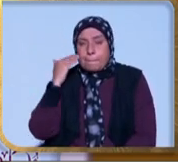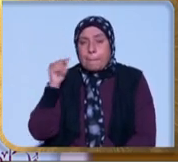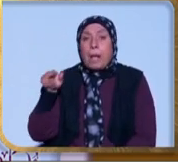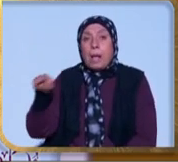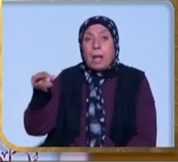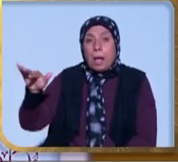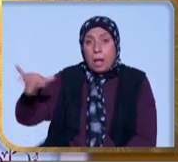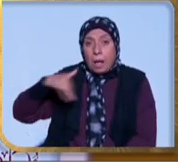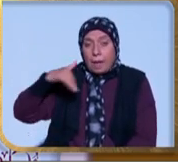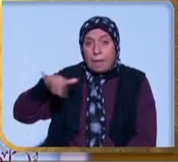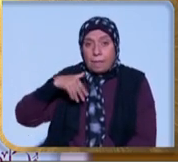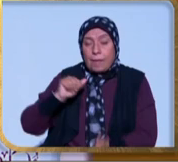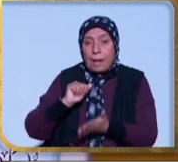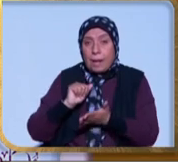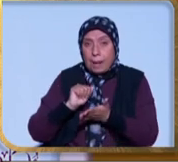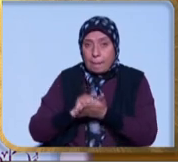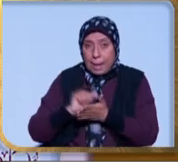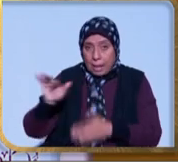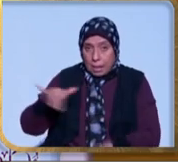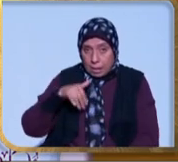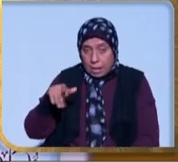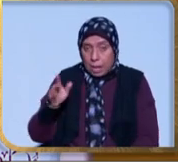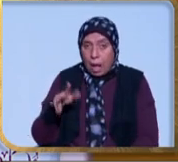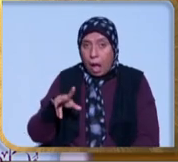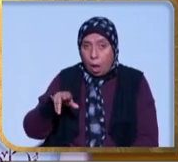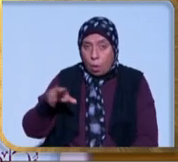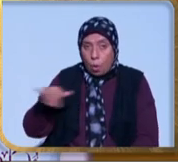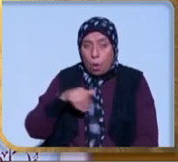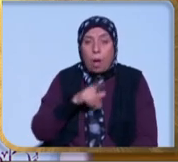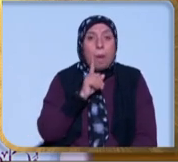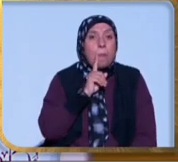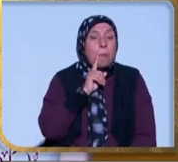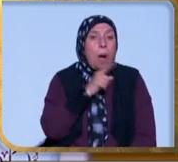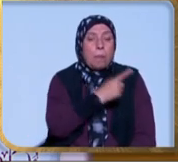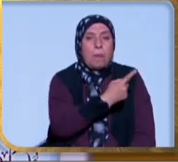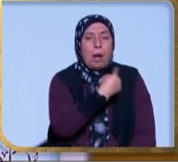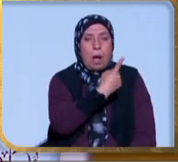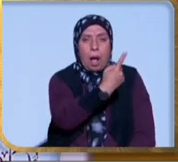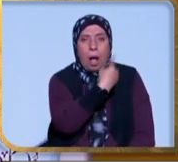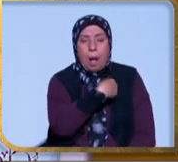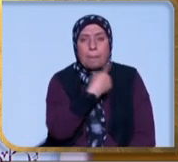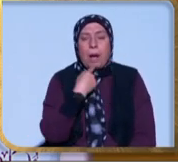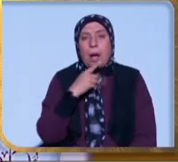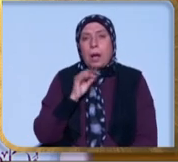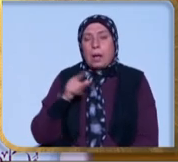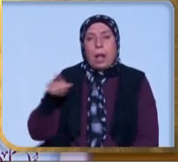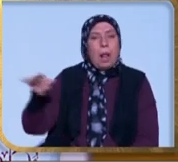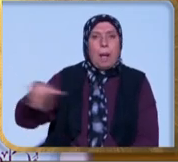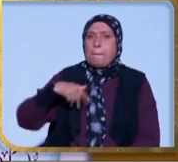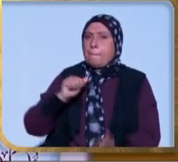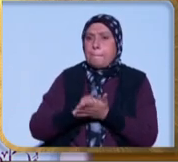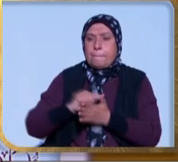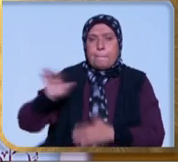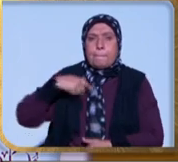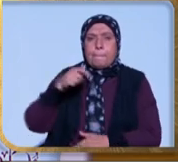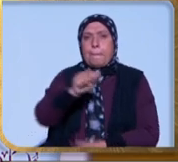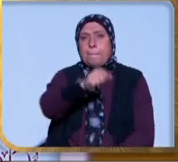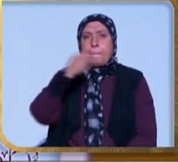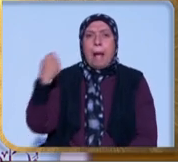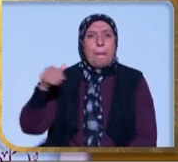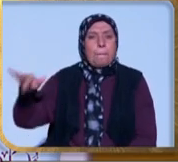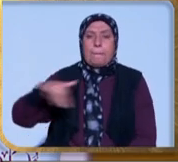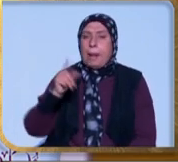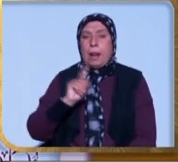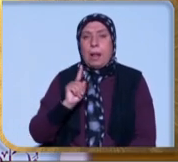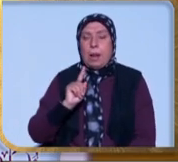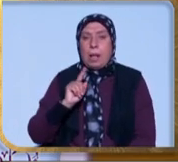بيجي عندنا وكده، فماما بتقولي ما تدخلهوش، فان انا اسمع كلام بابا وماما ولا ما تدخلهوش. طب يعني هو جاي